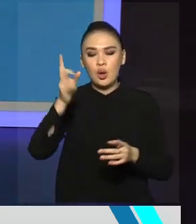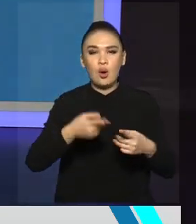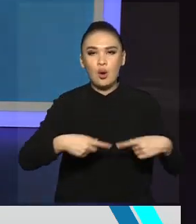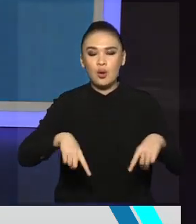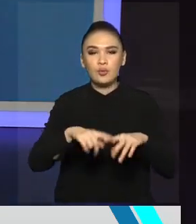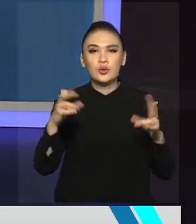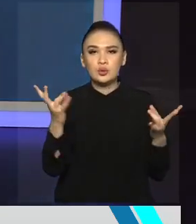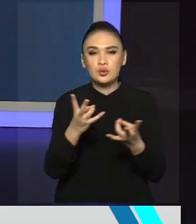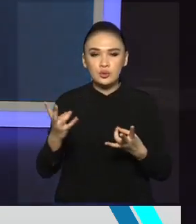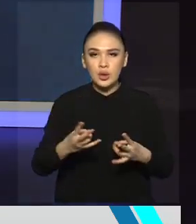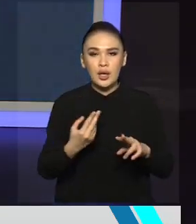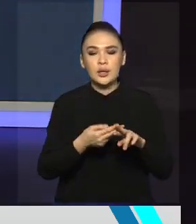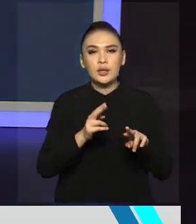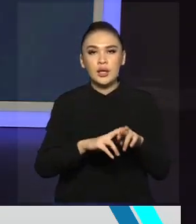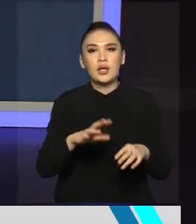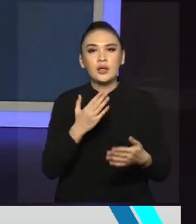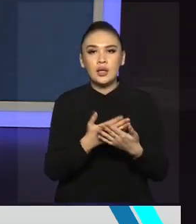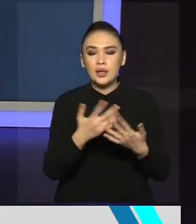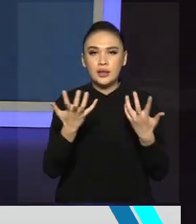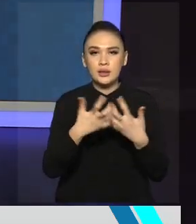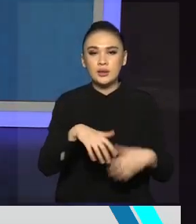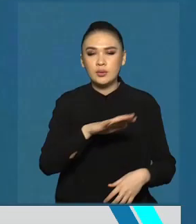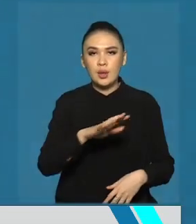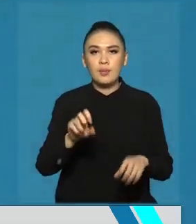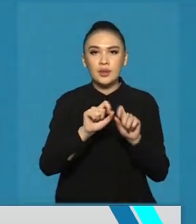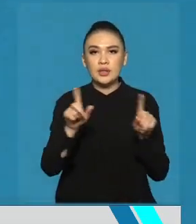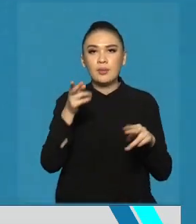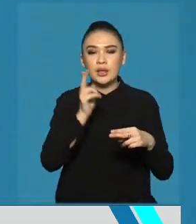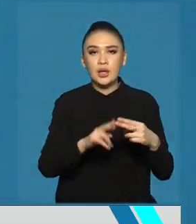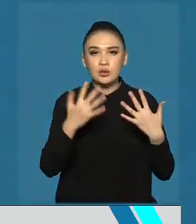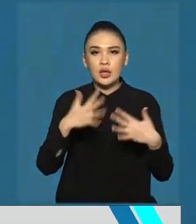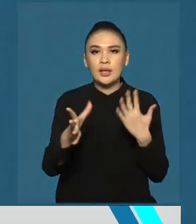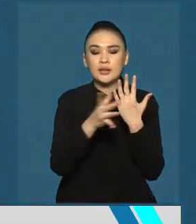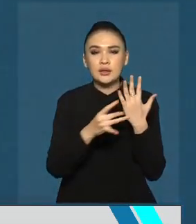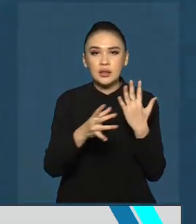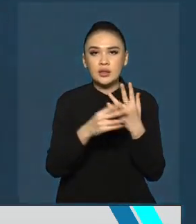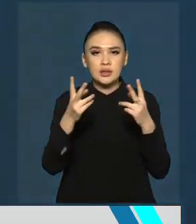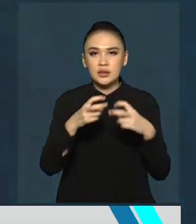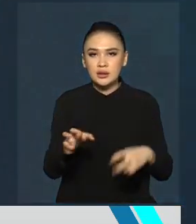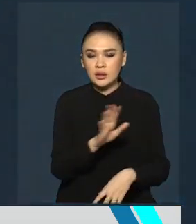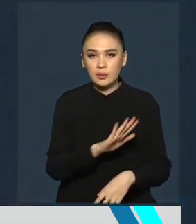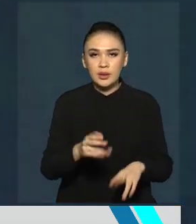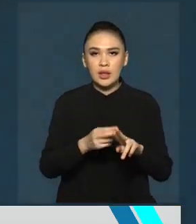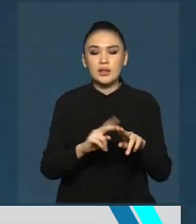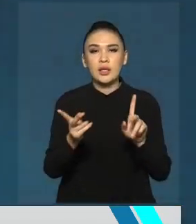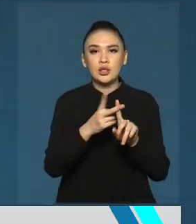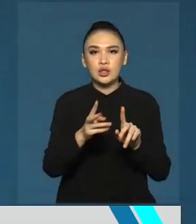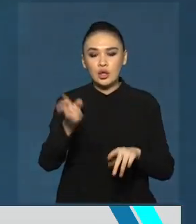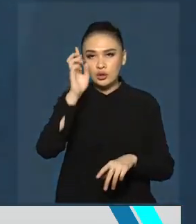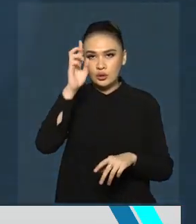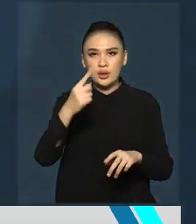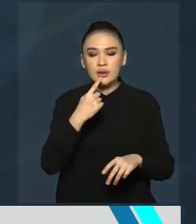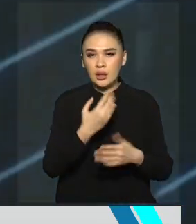етуде, мысалға екі жерде есептелмейді. Ол мектеп бітіргесін ұлттық бірыңғай тестілеуде есептелмейді. Екінші, мемлекеттік қызметке тұрарда